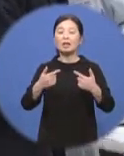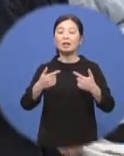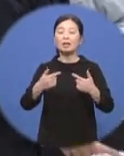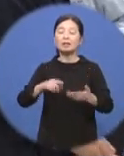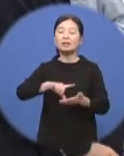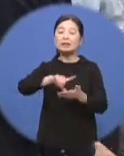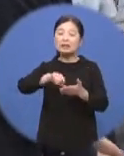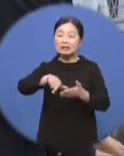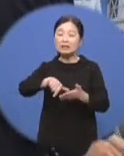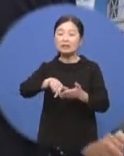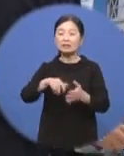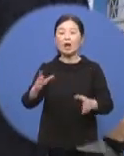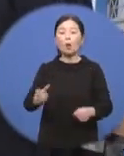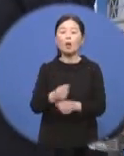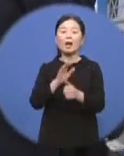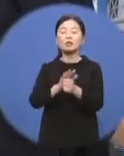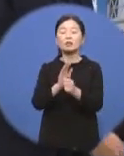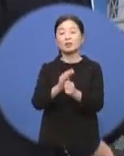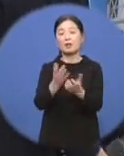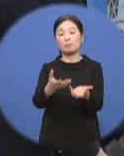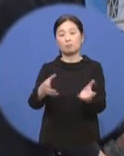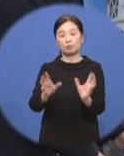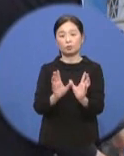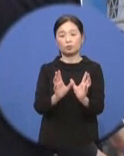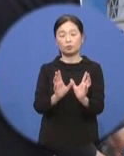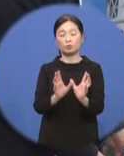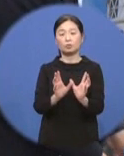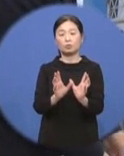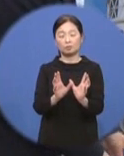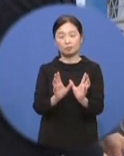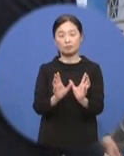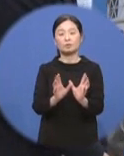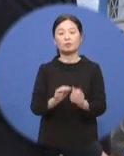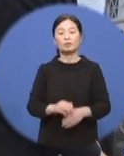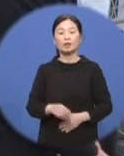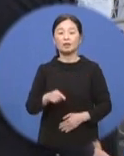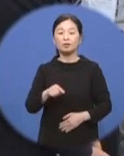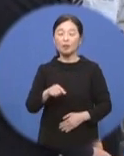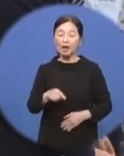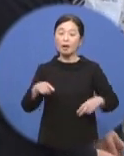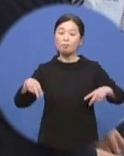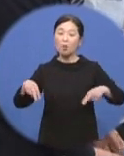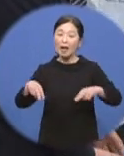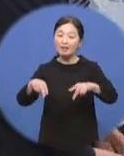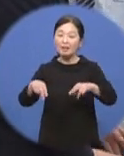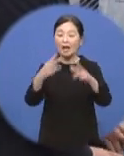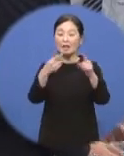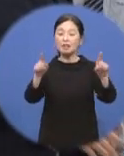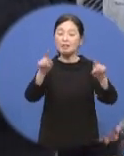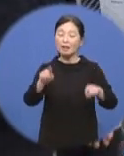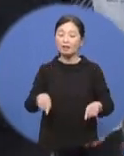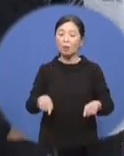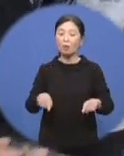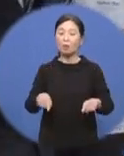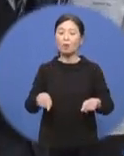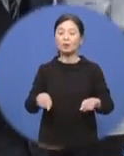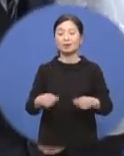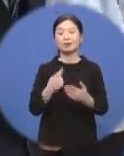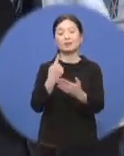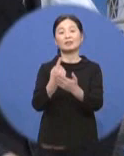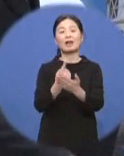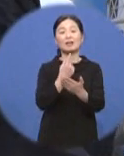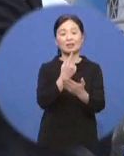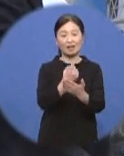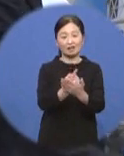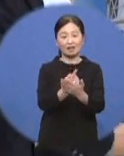ような部活なんですけど、それをまあボランティアやイベントなどに参加